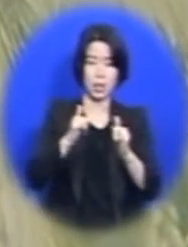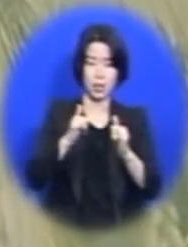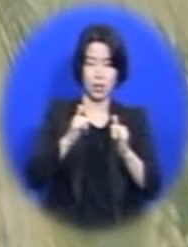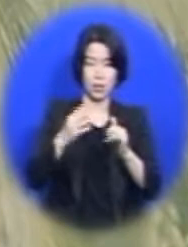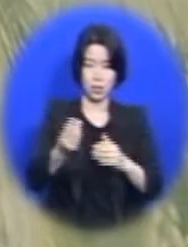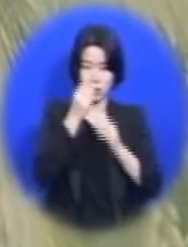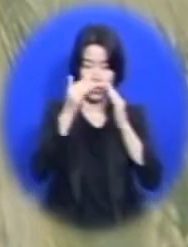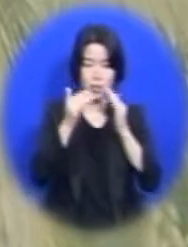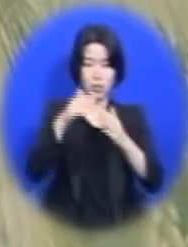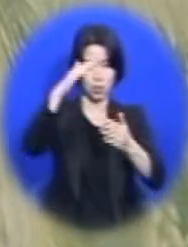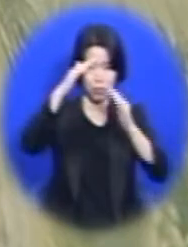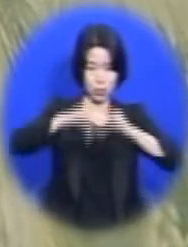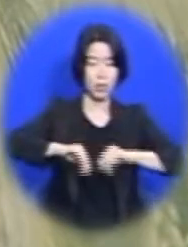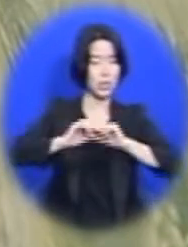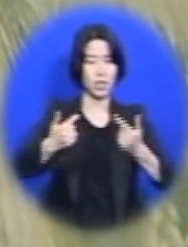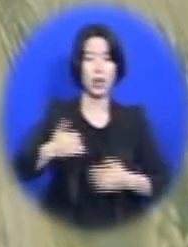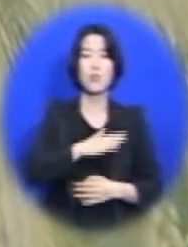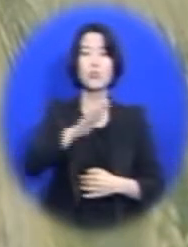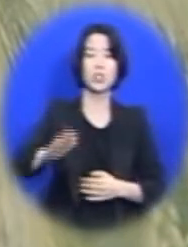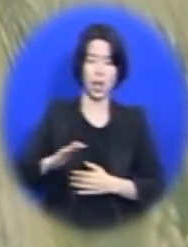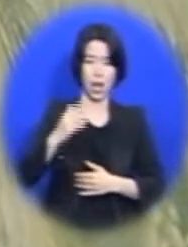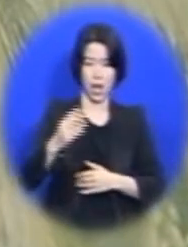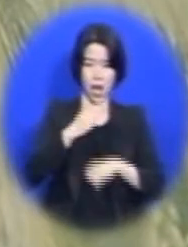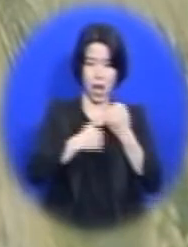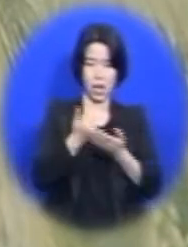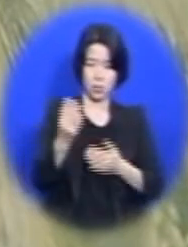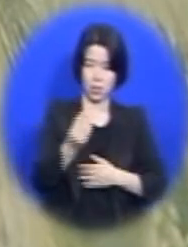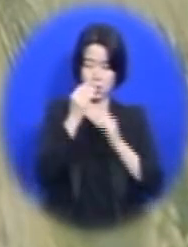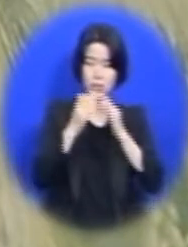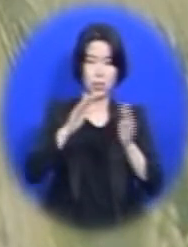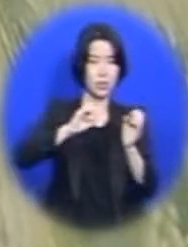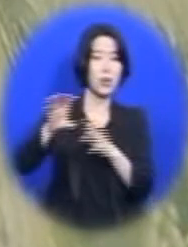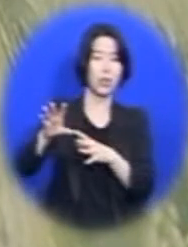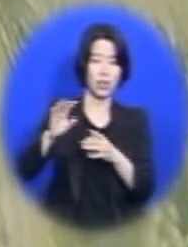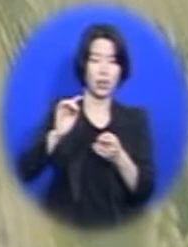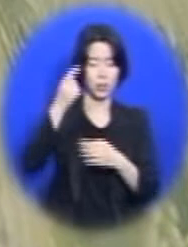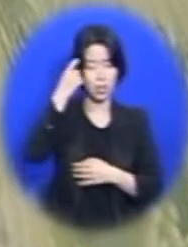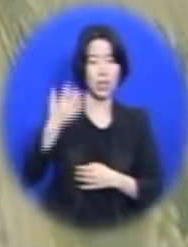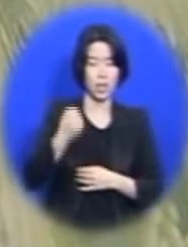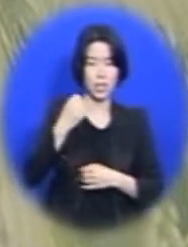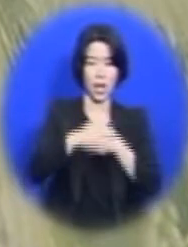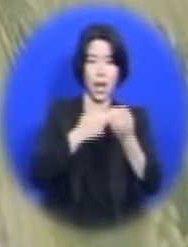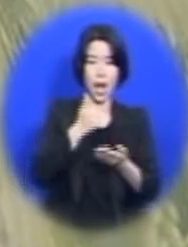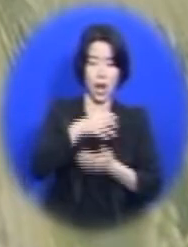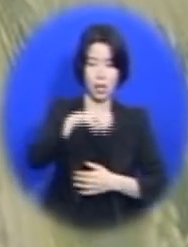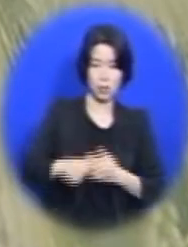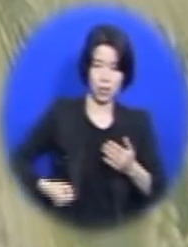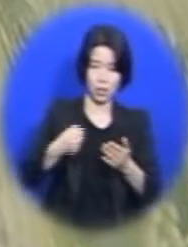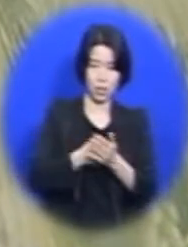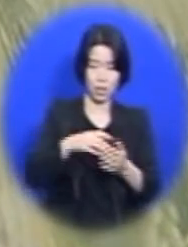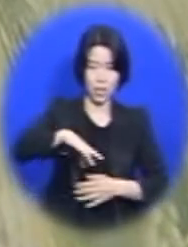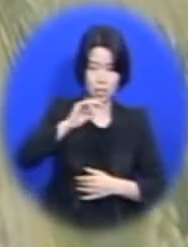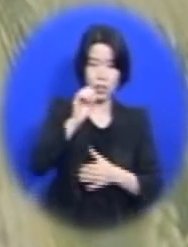아니고 우리들이 하나님의 성전을 버린 거구나. 그래서 그들이 하나님 앞에 결단하기를 첫